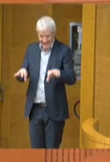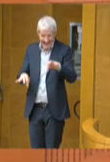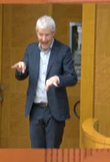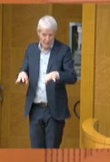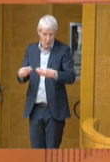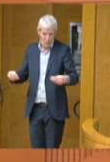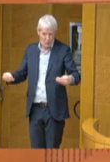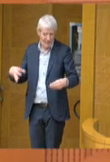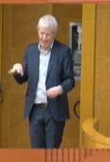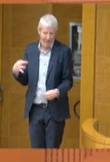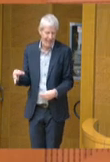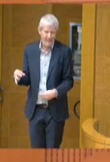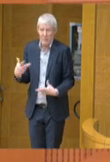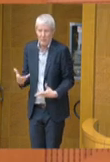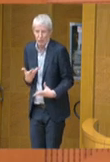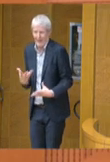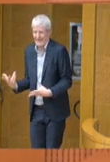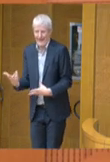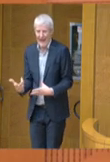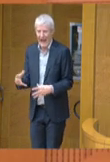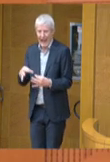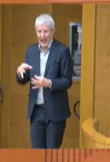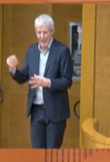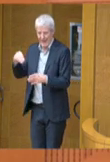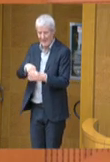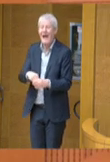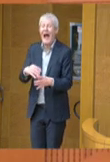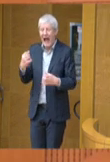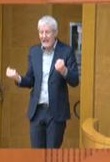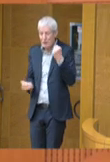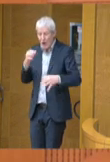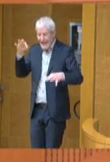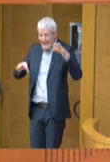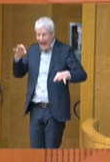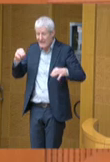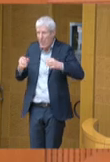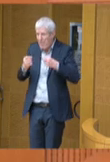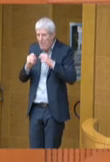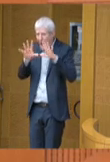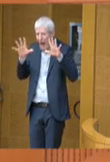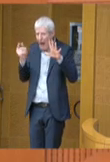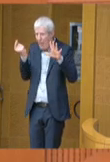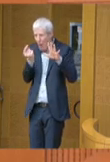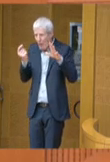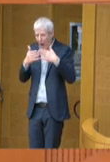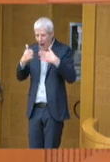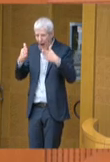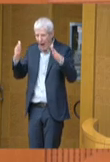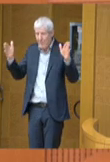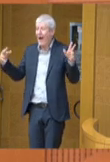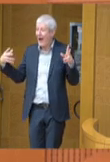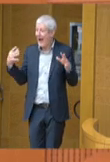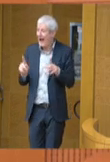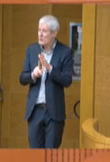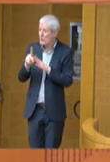che compendia tutti e tre questi elementi? L'azione teatrale si svela e si definisce progressivamente ed è il risultato